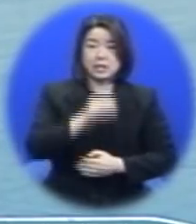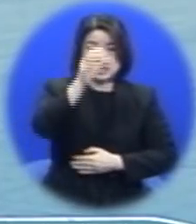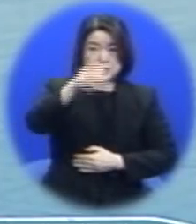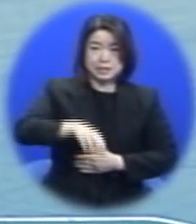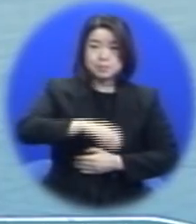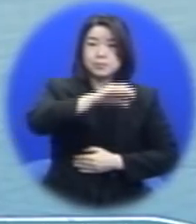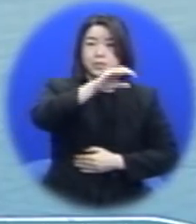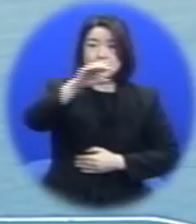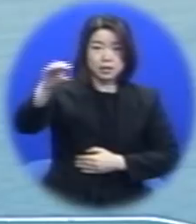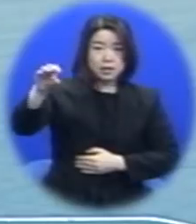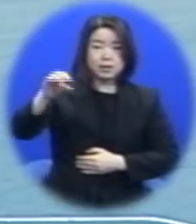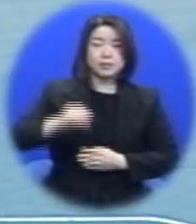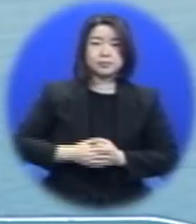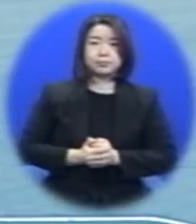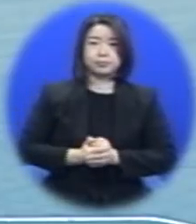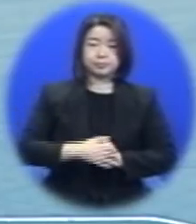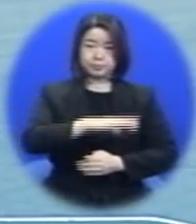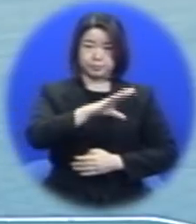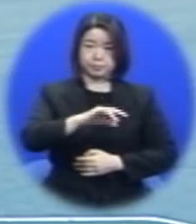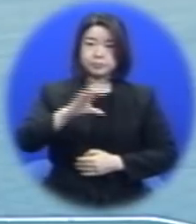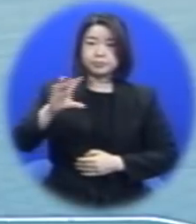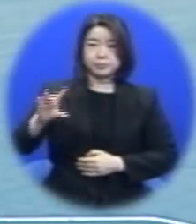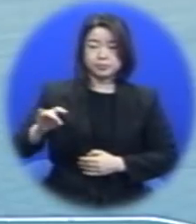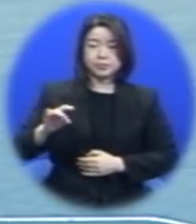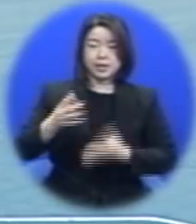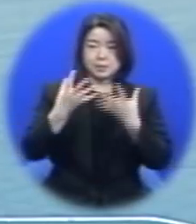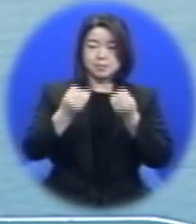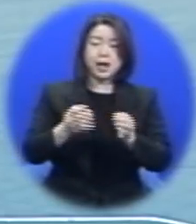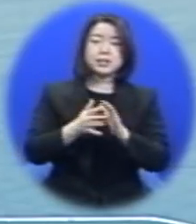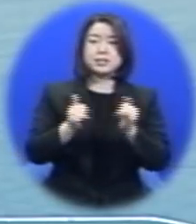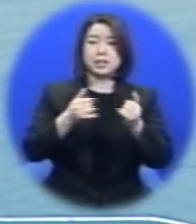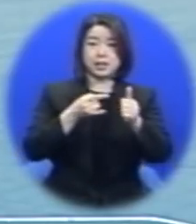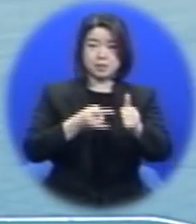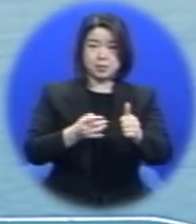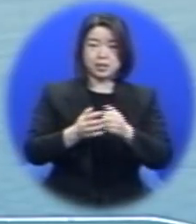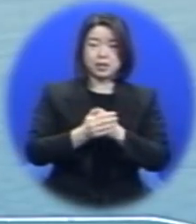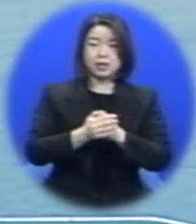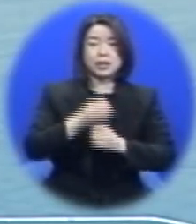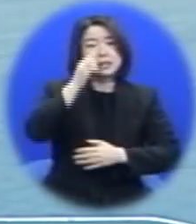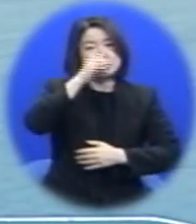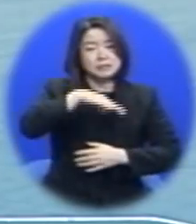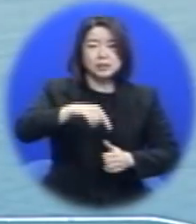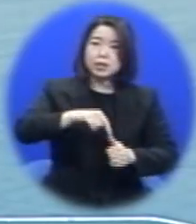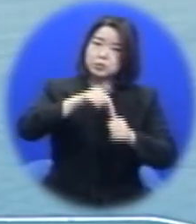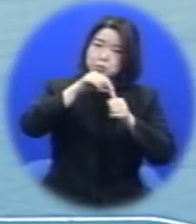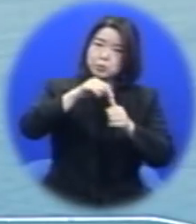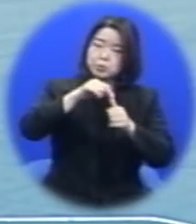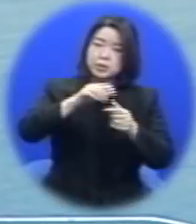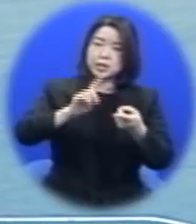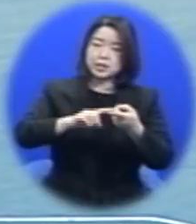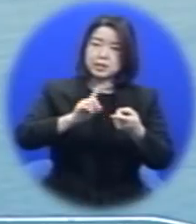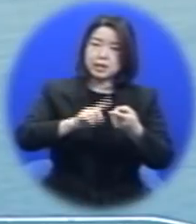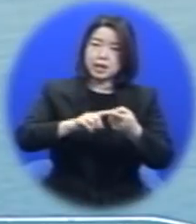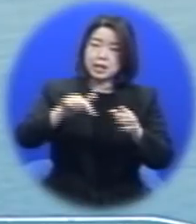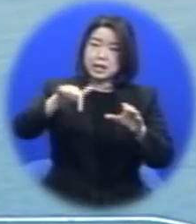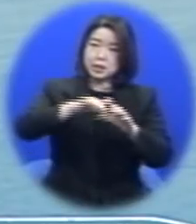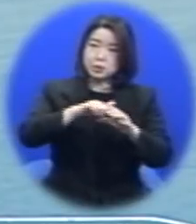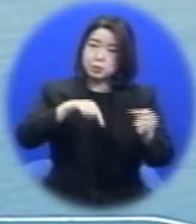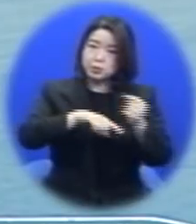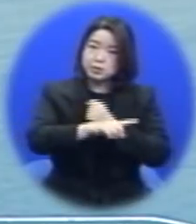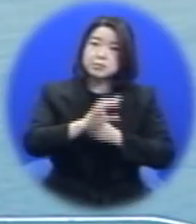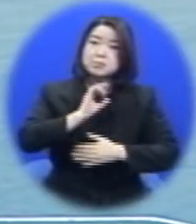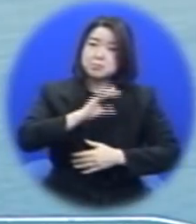십자가는 때때로 많은 사람들에게 그저 구원의 교리 정도를 이해시켜주는